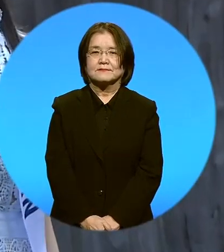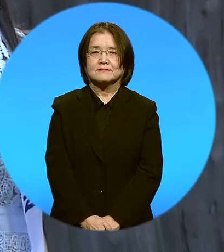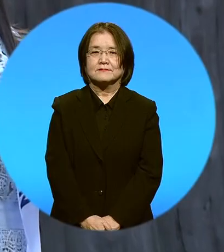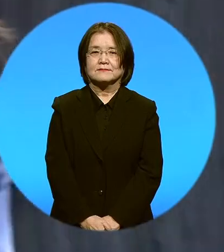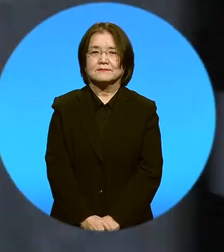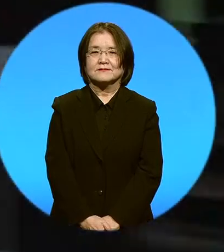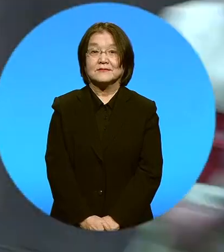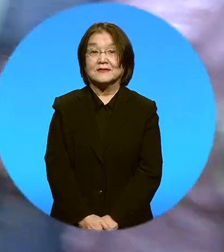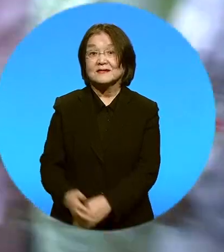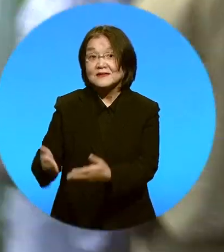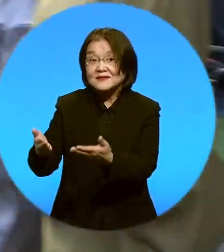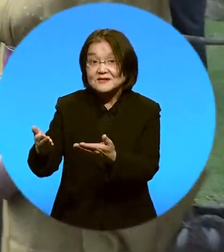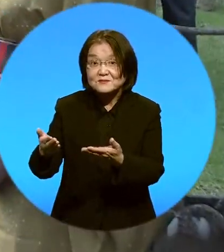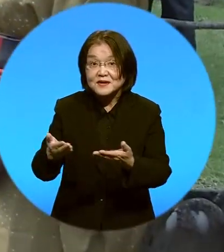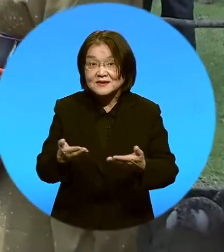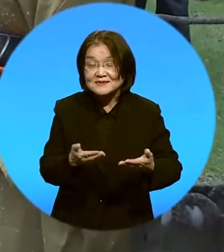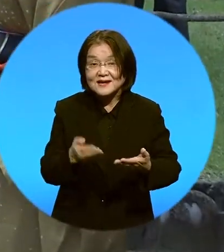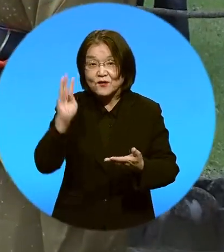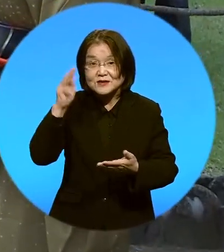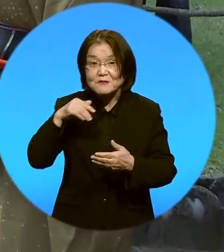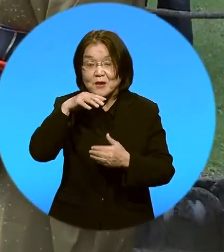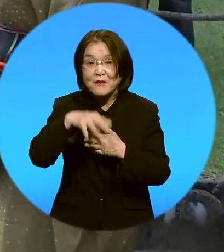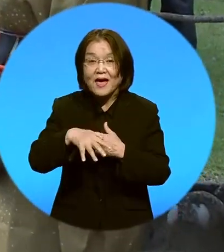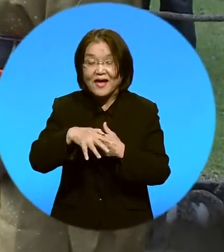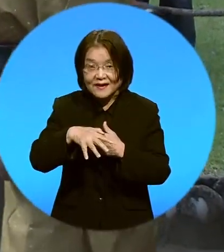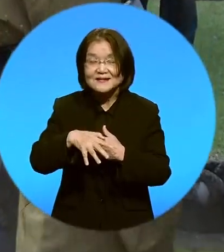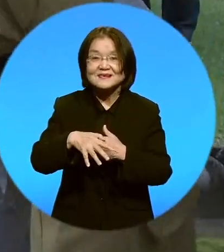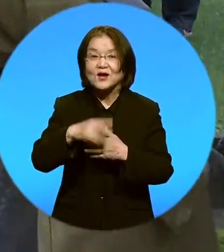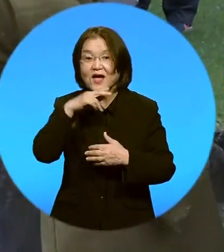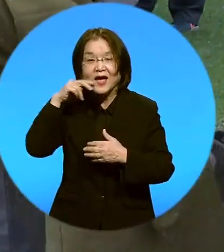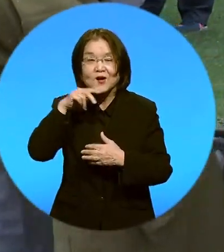おじゃりもーせ。 Welcome to 種子島。